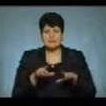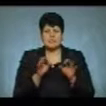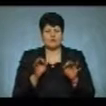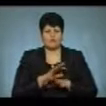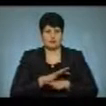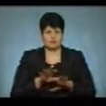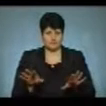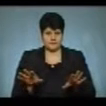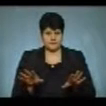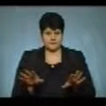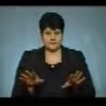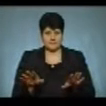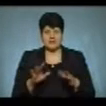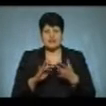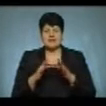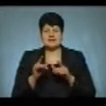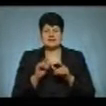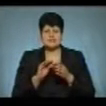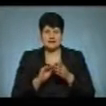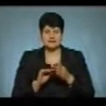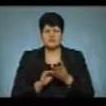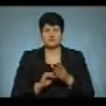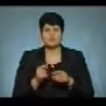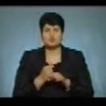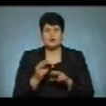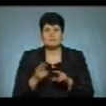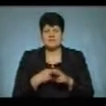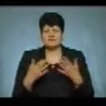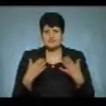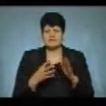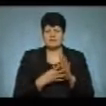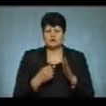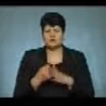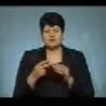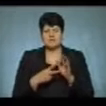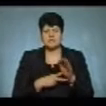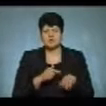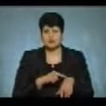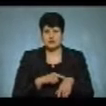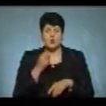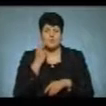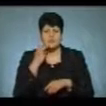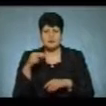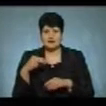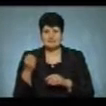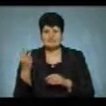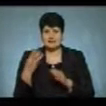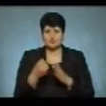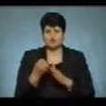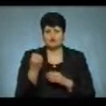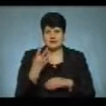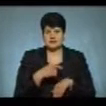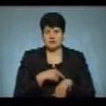було. На сайті товариства вказано, що працює воно без вихідних з 9 до 17 години, обідня перерва з 13 до